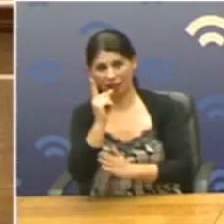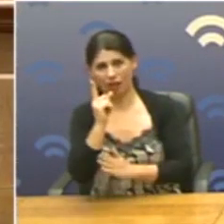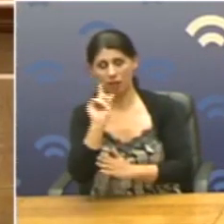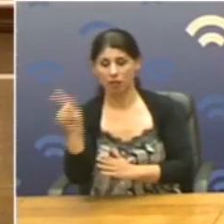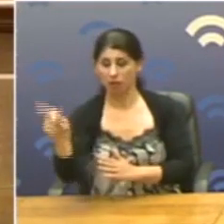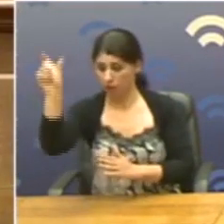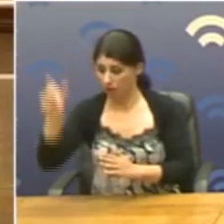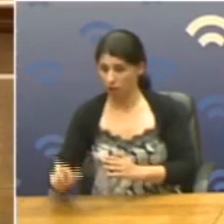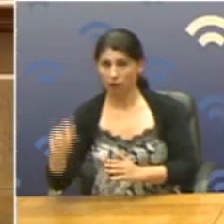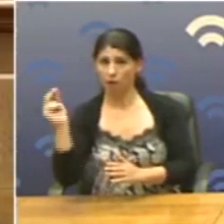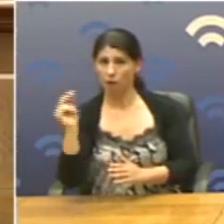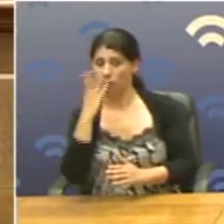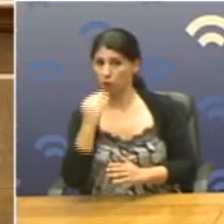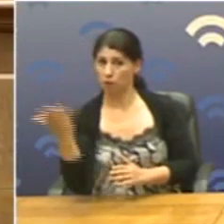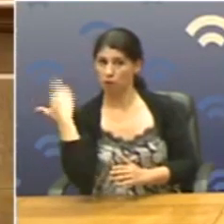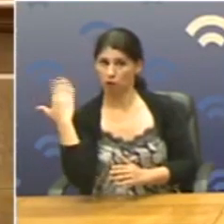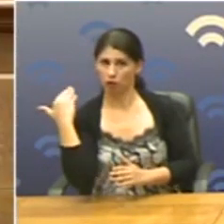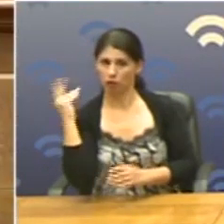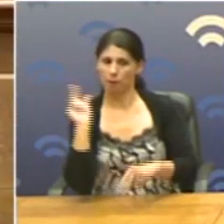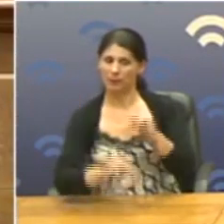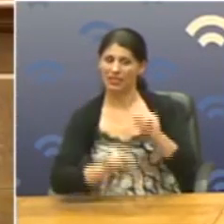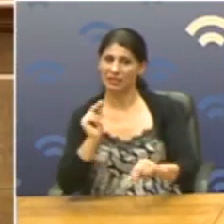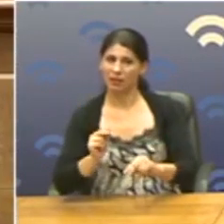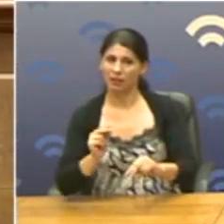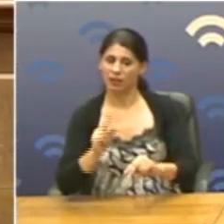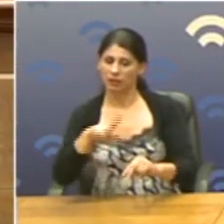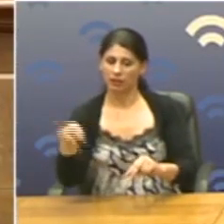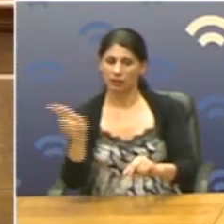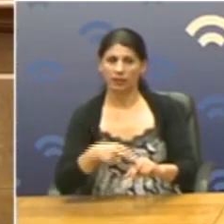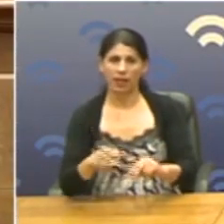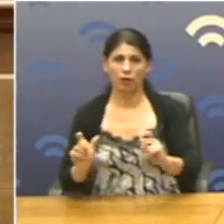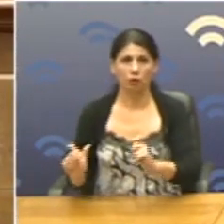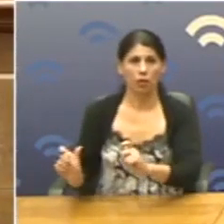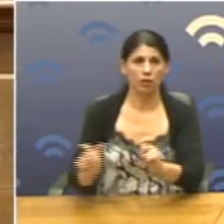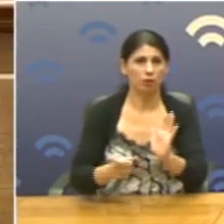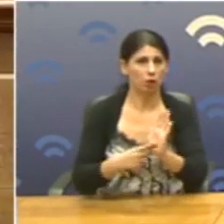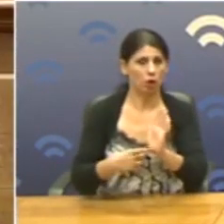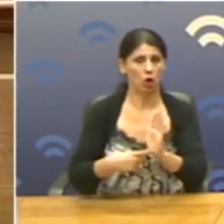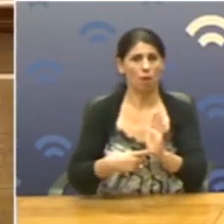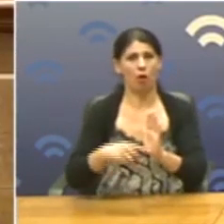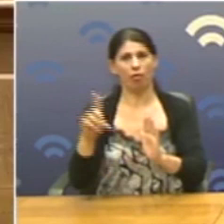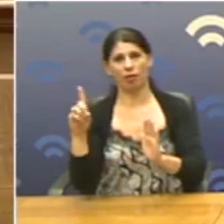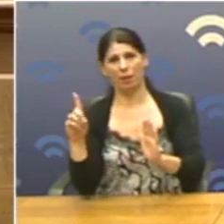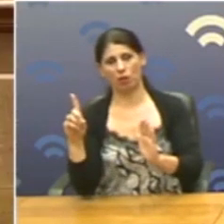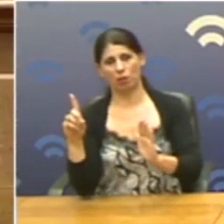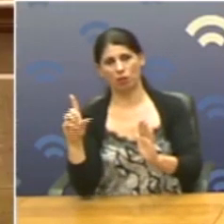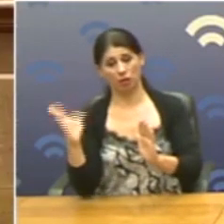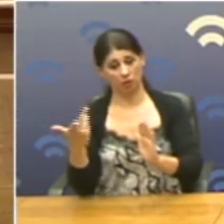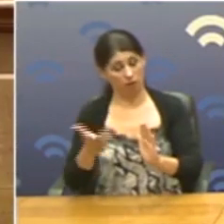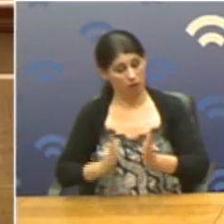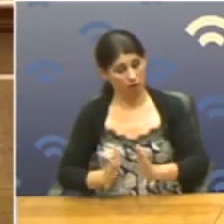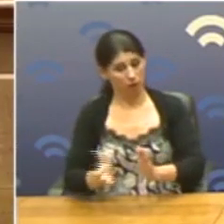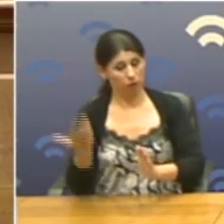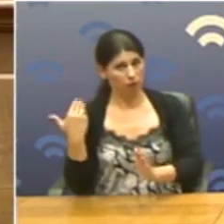ως βουλευτές του ΠΑΣΟΚ τότε ψήφισαν την κατάργηση του ασύλου με τον νόμο Διαμαντοπούλου. Και για να πάμε και στα